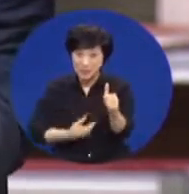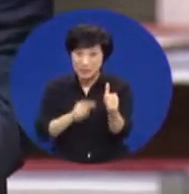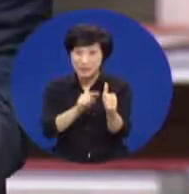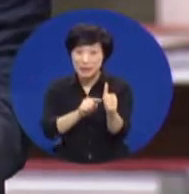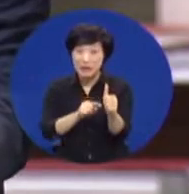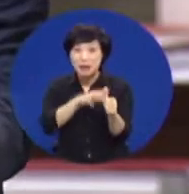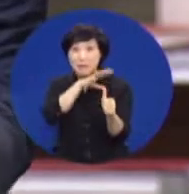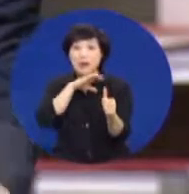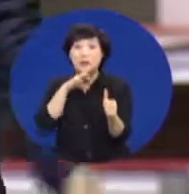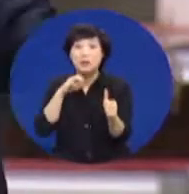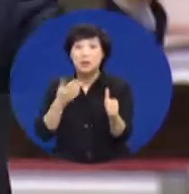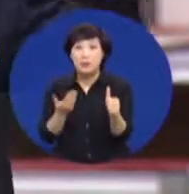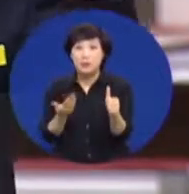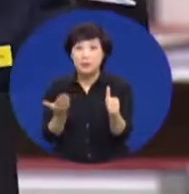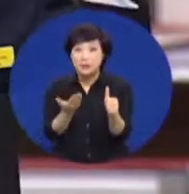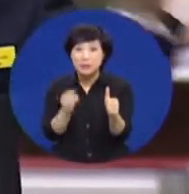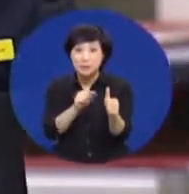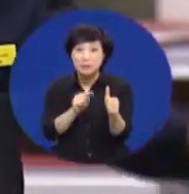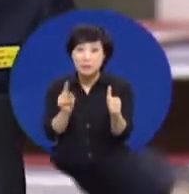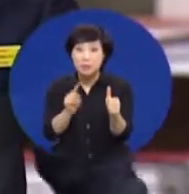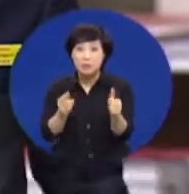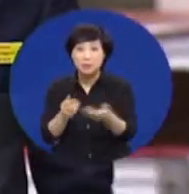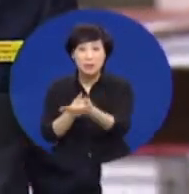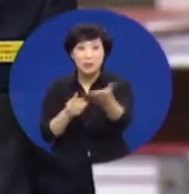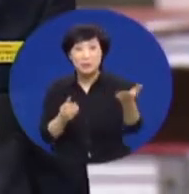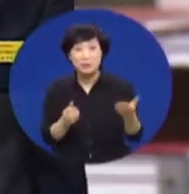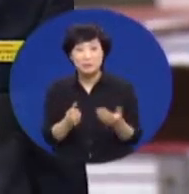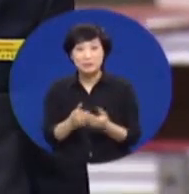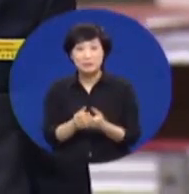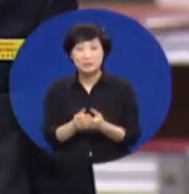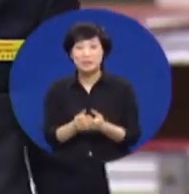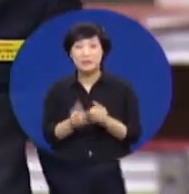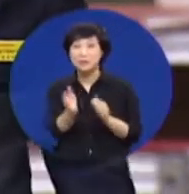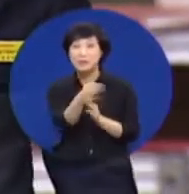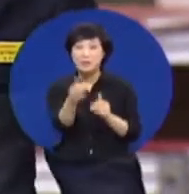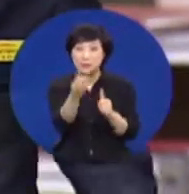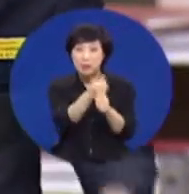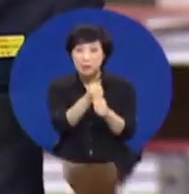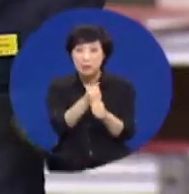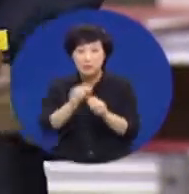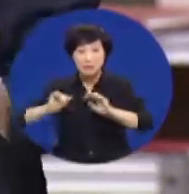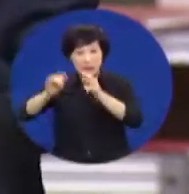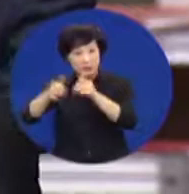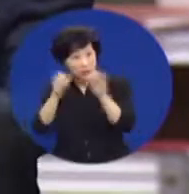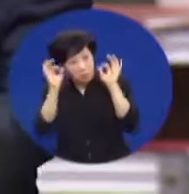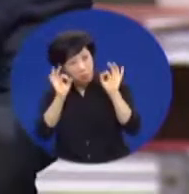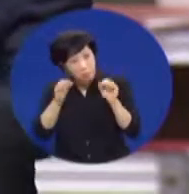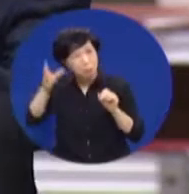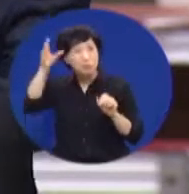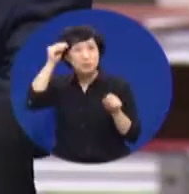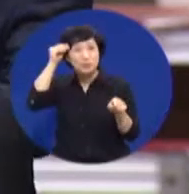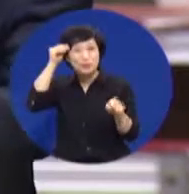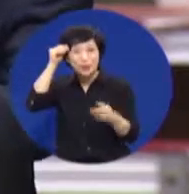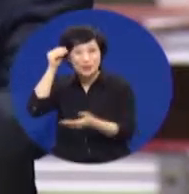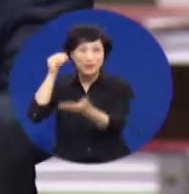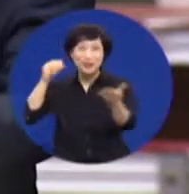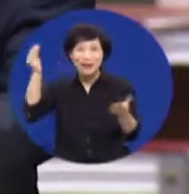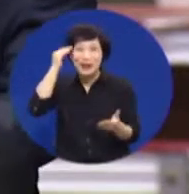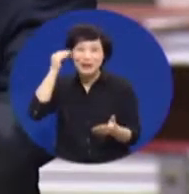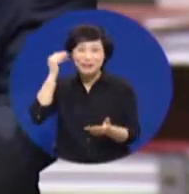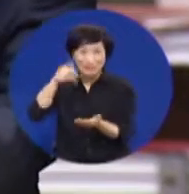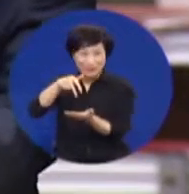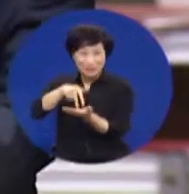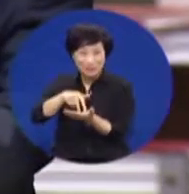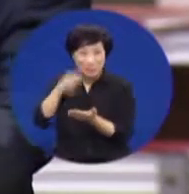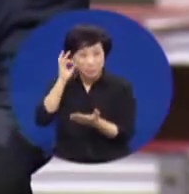베드로는 얼마나 세상으로 말하면 무식하냐. 우리나라 말로 난 놓고